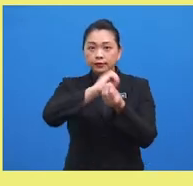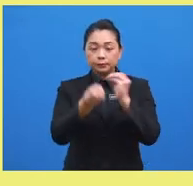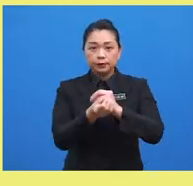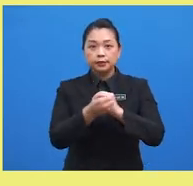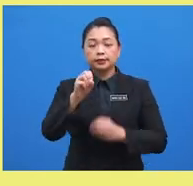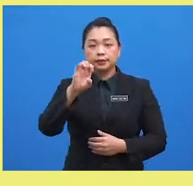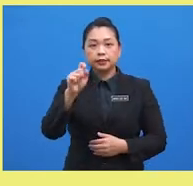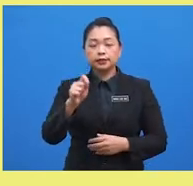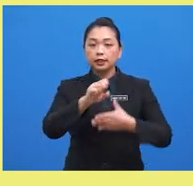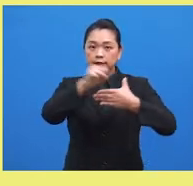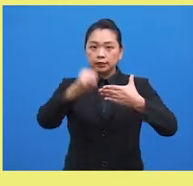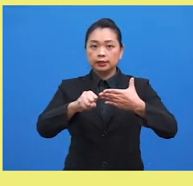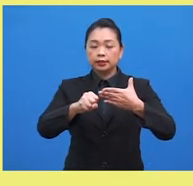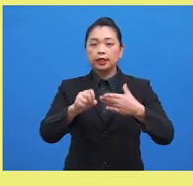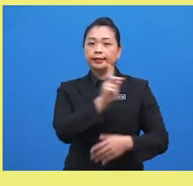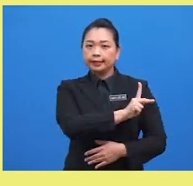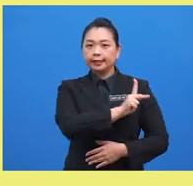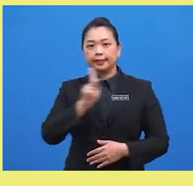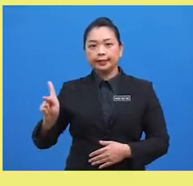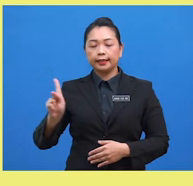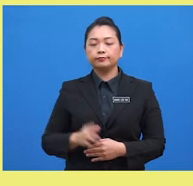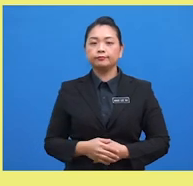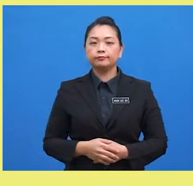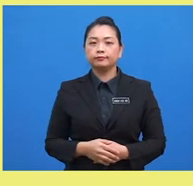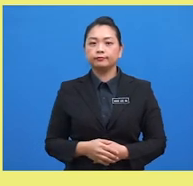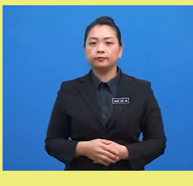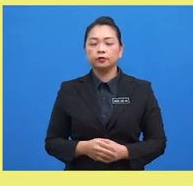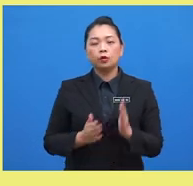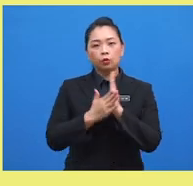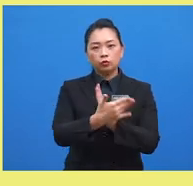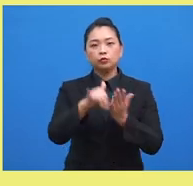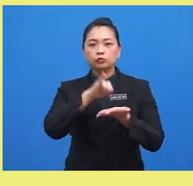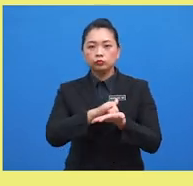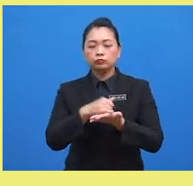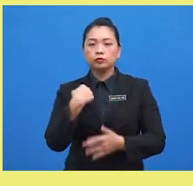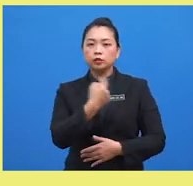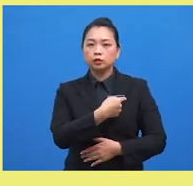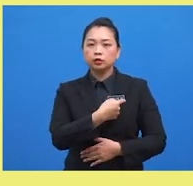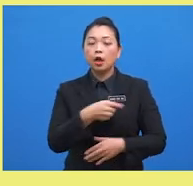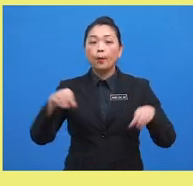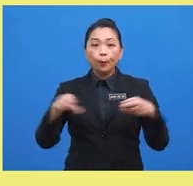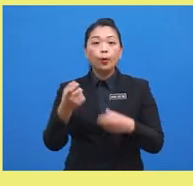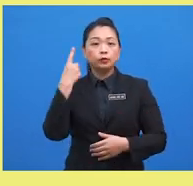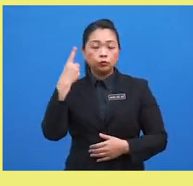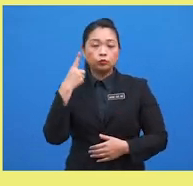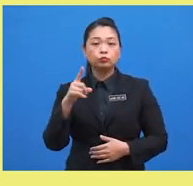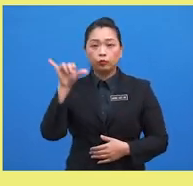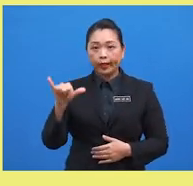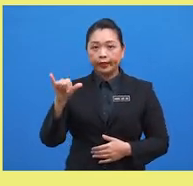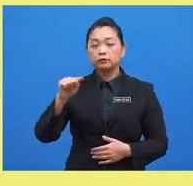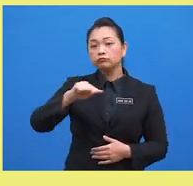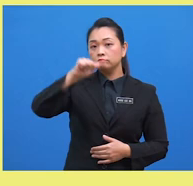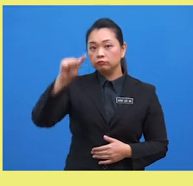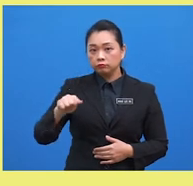set diselesaikan dari kiri ke kanan. Oleh itu, kita selesaikan dahulu